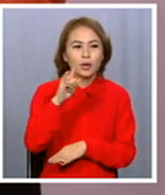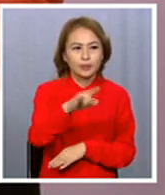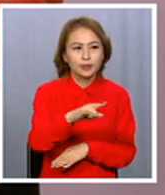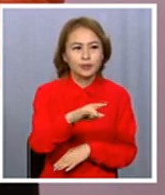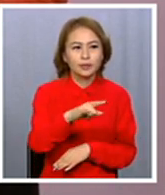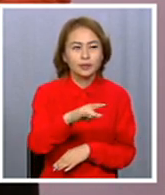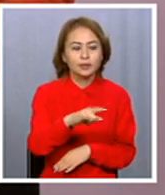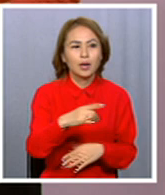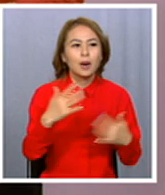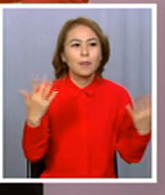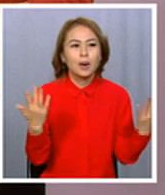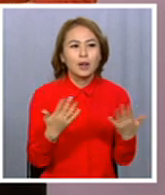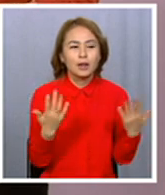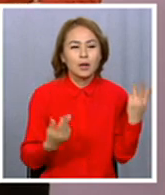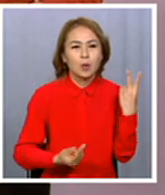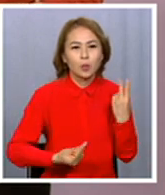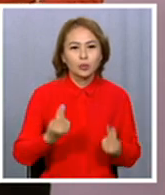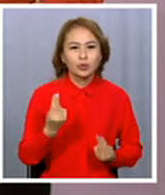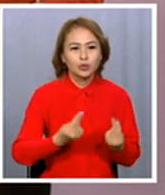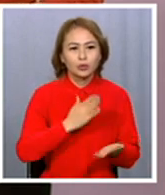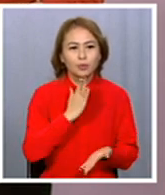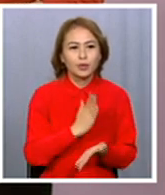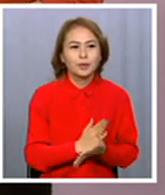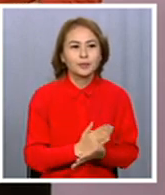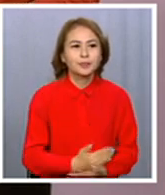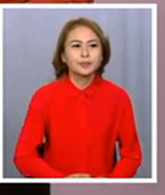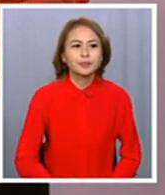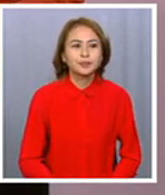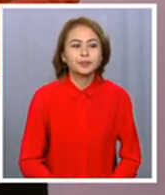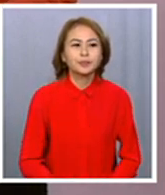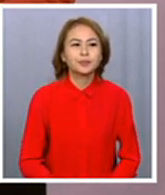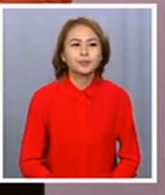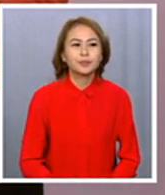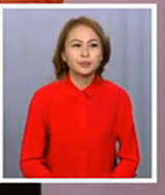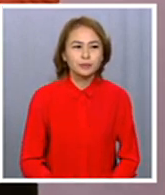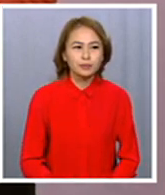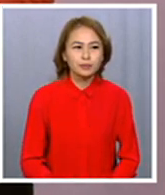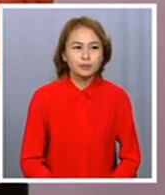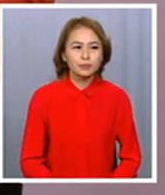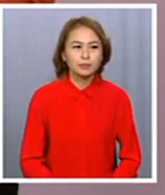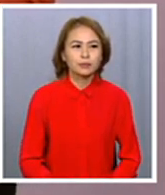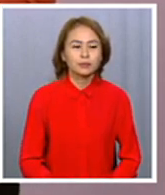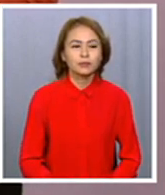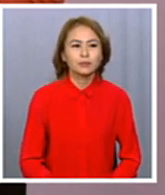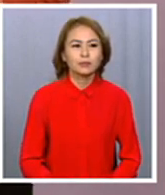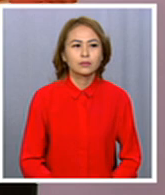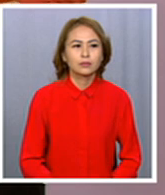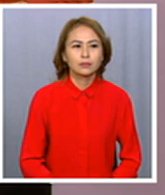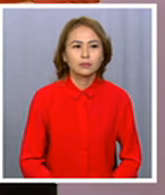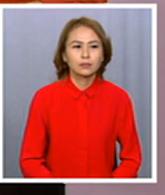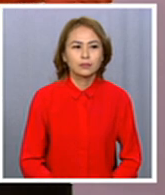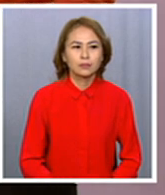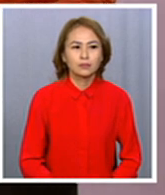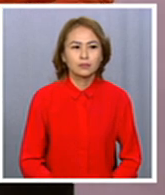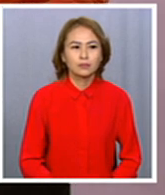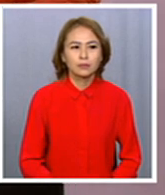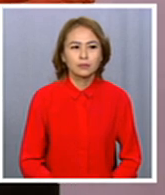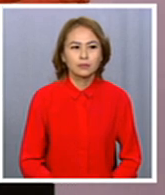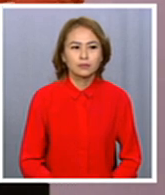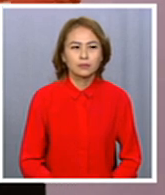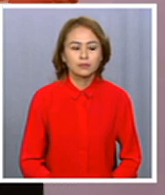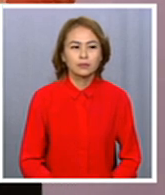Балаларда қандай ойыншық бар? Сұраққа жауап беру үшін кестені қолданайық.